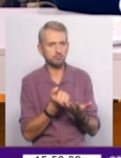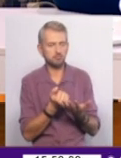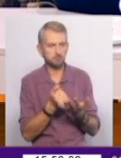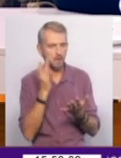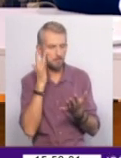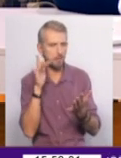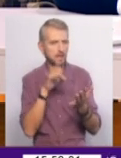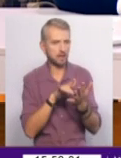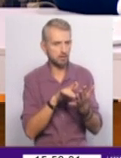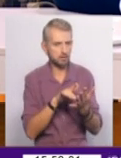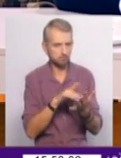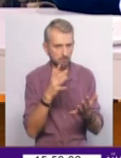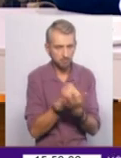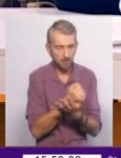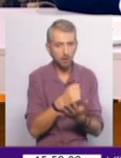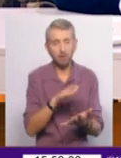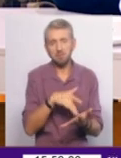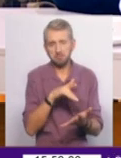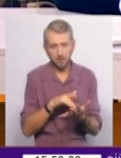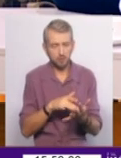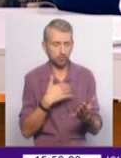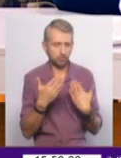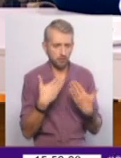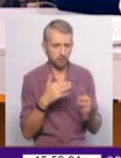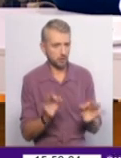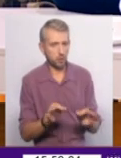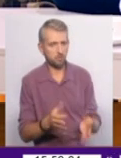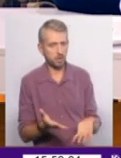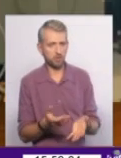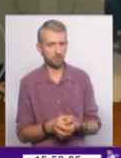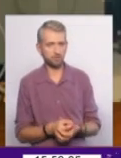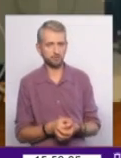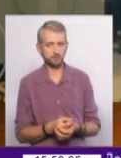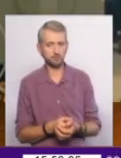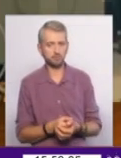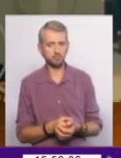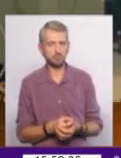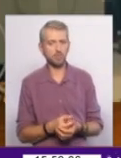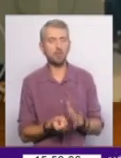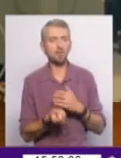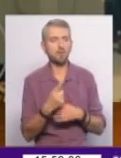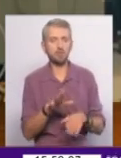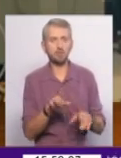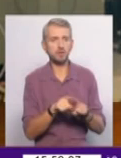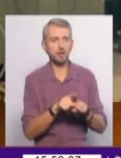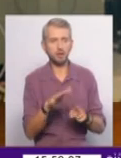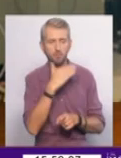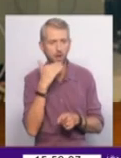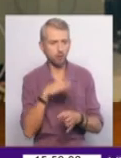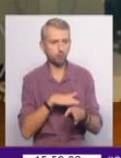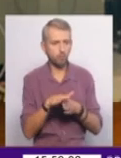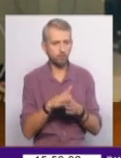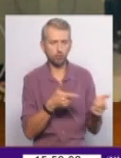мети, то місто з розумінням до цього відноситься, тому що не так, як виявилось, багато повністю готових